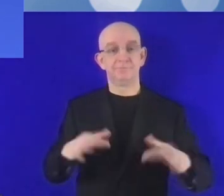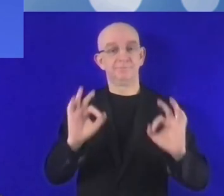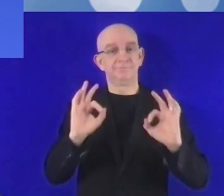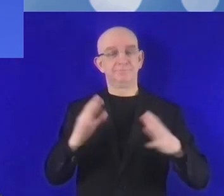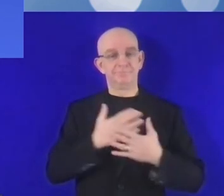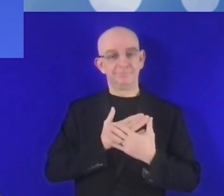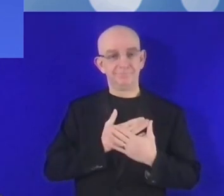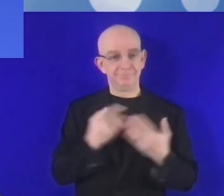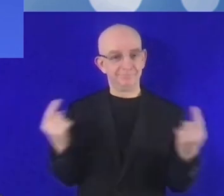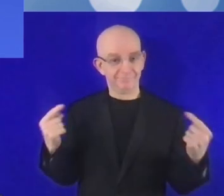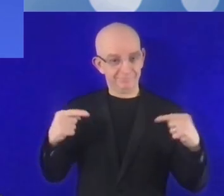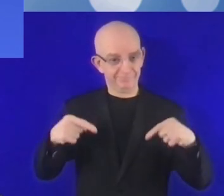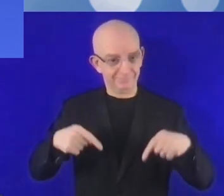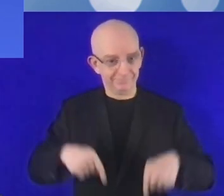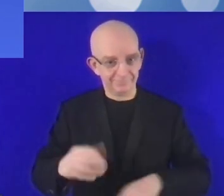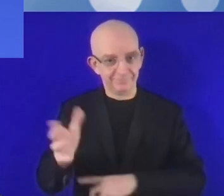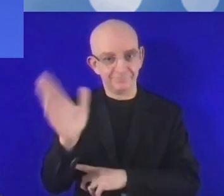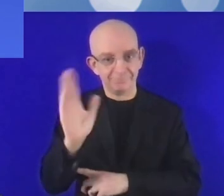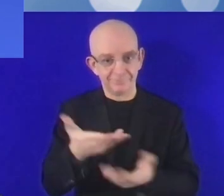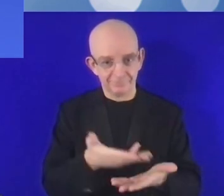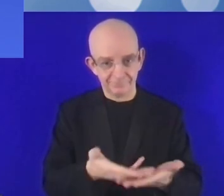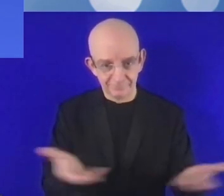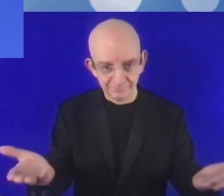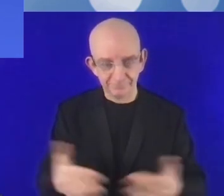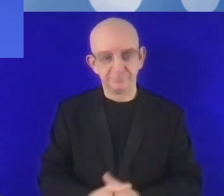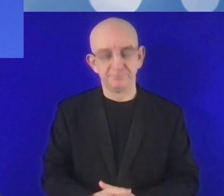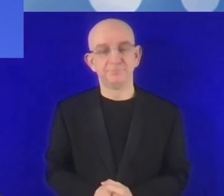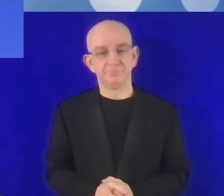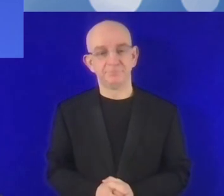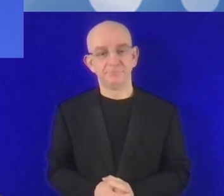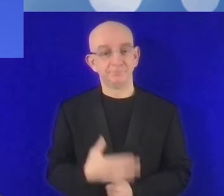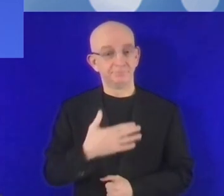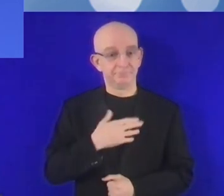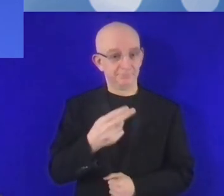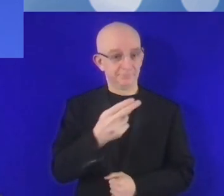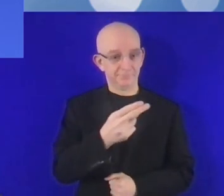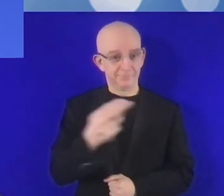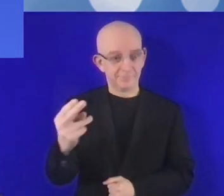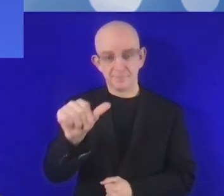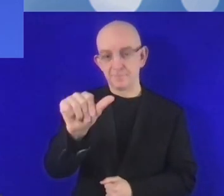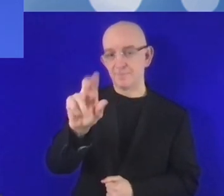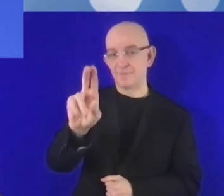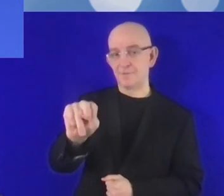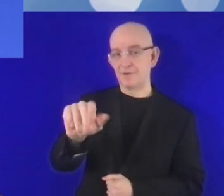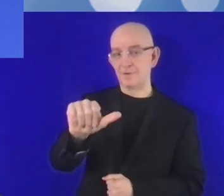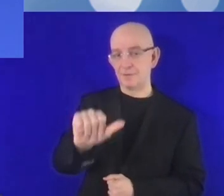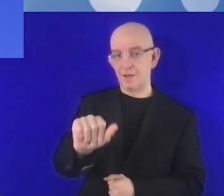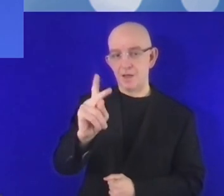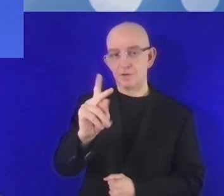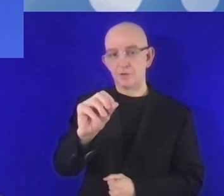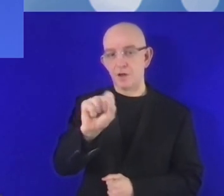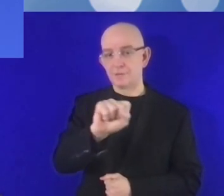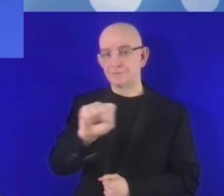今天在这次的开幕式发言，我感觉非常荣幸。我的名字是 Kosavi Anna